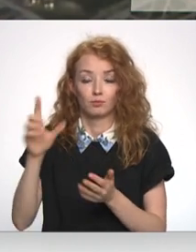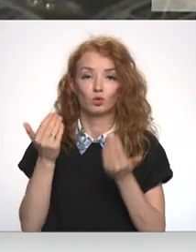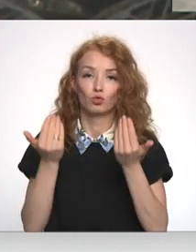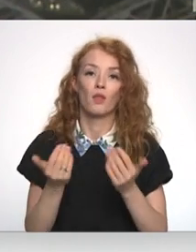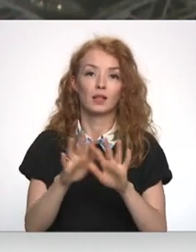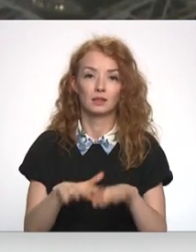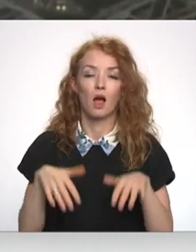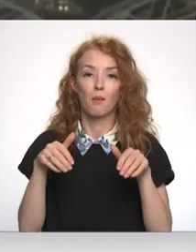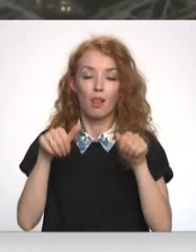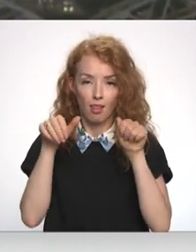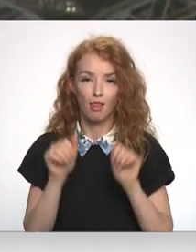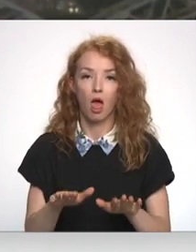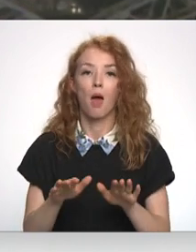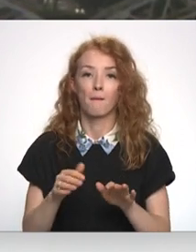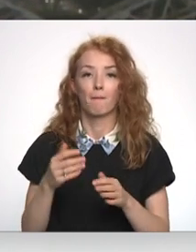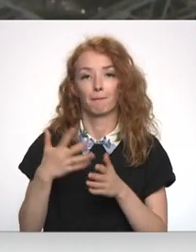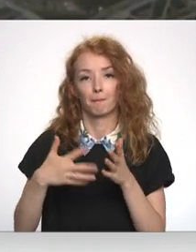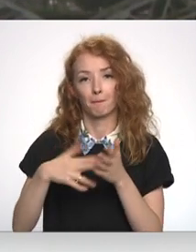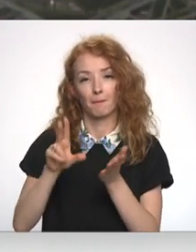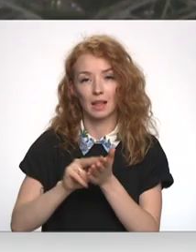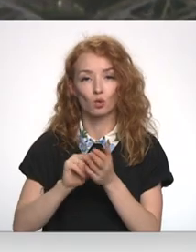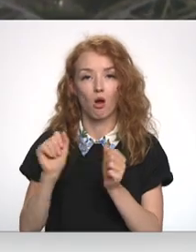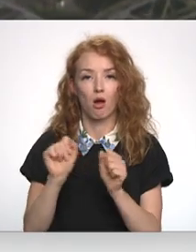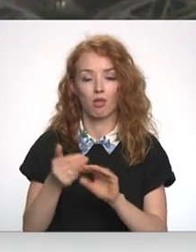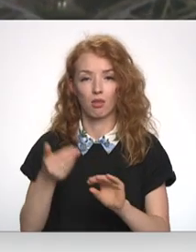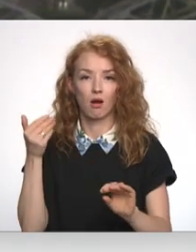pensijas indeksēt mēnesi ātrāk. Turpina Madara Līcīte.